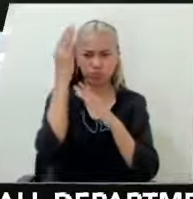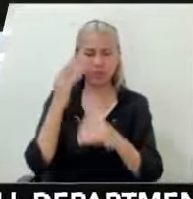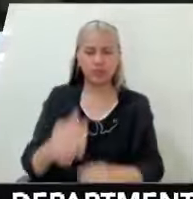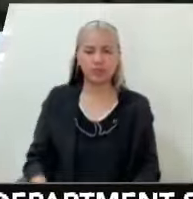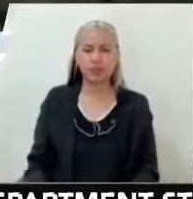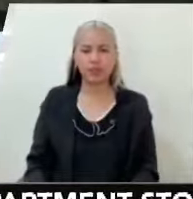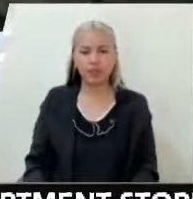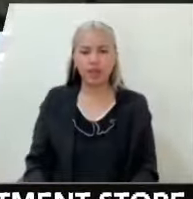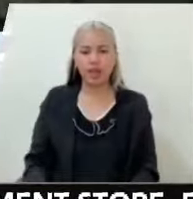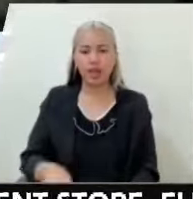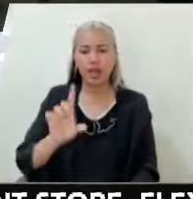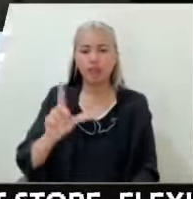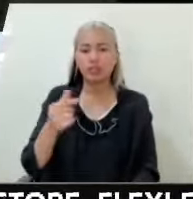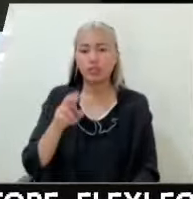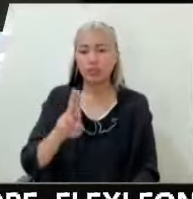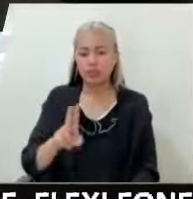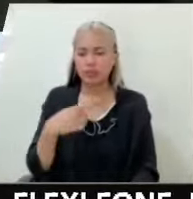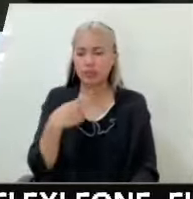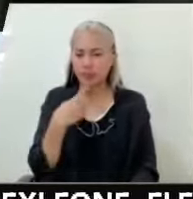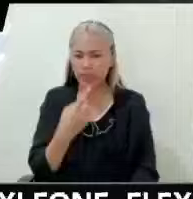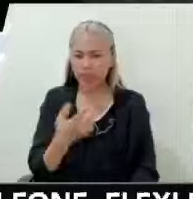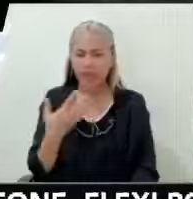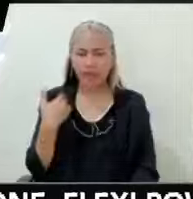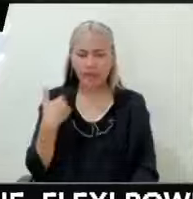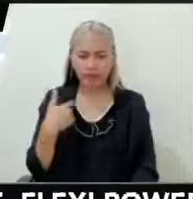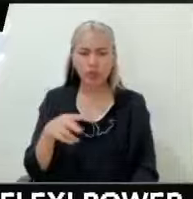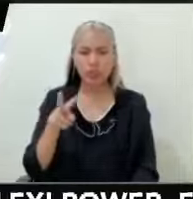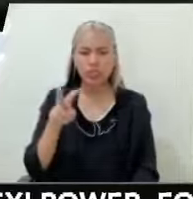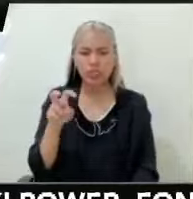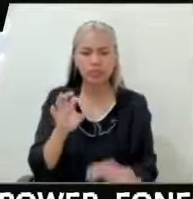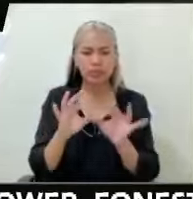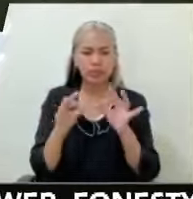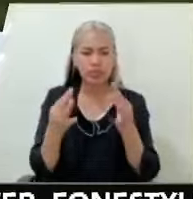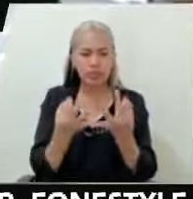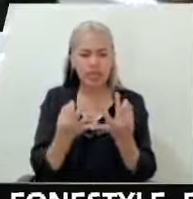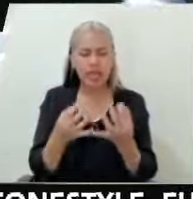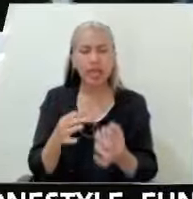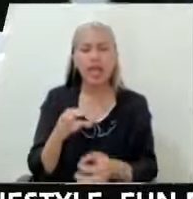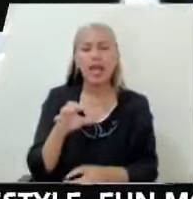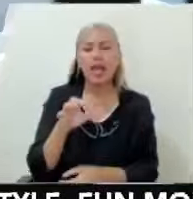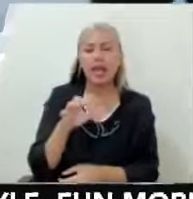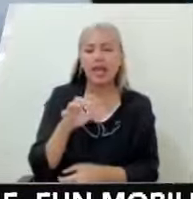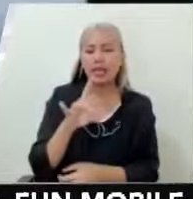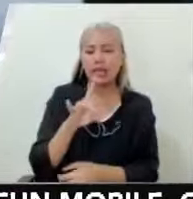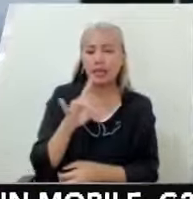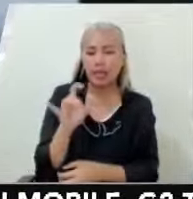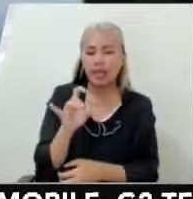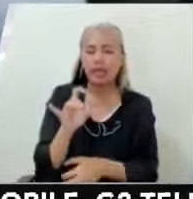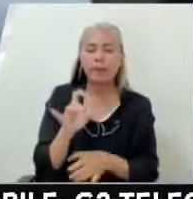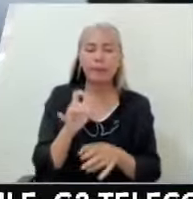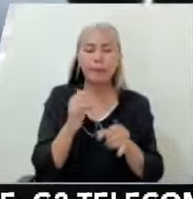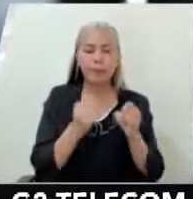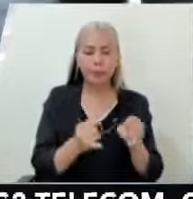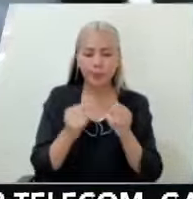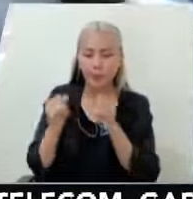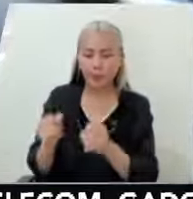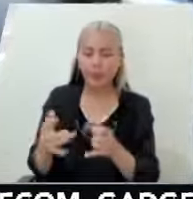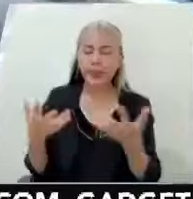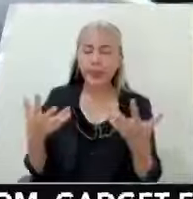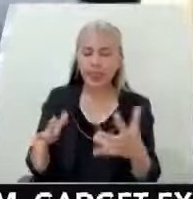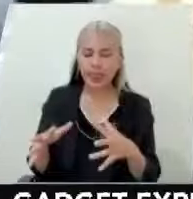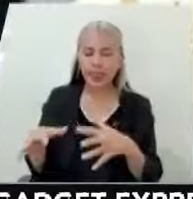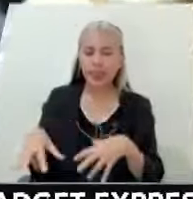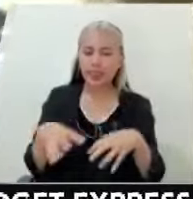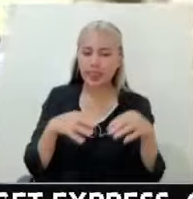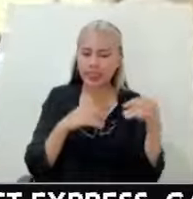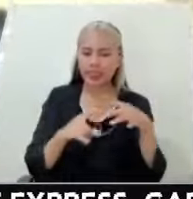nasa 200 na pamilya na o mahigit 800 na individual ang inilikas sa mga evacuation center ng bayan. Magsasagawa